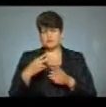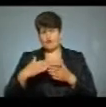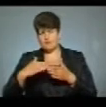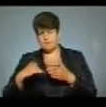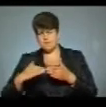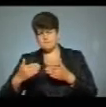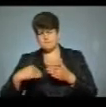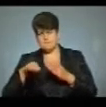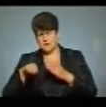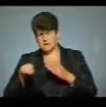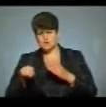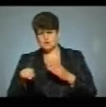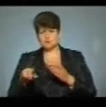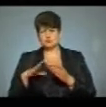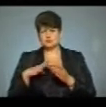нас стояв там